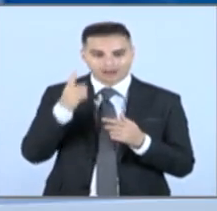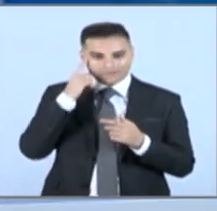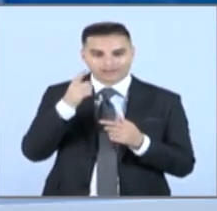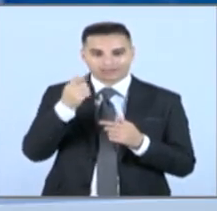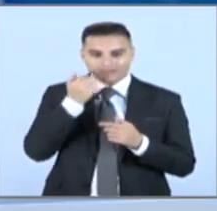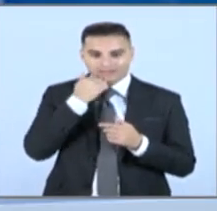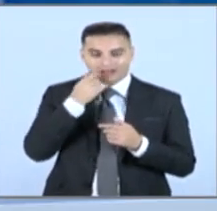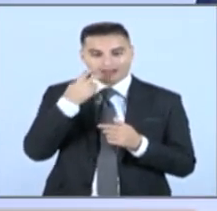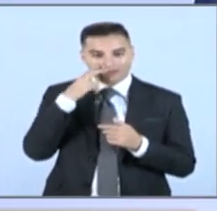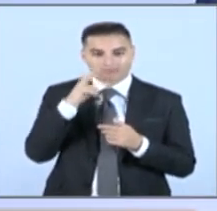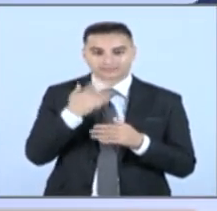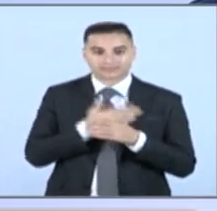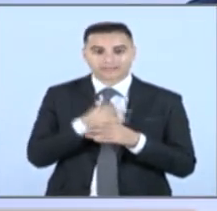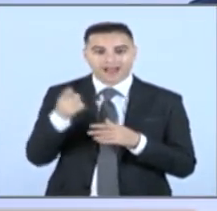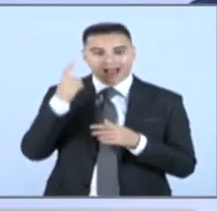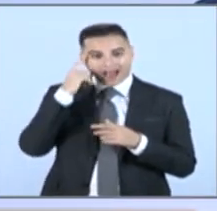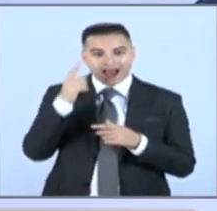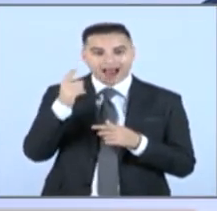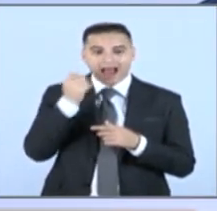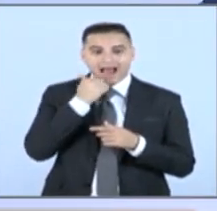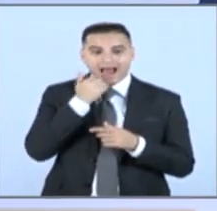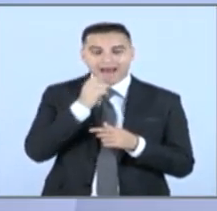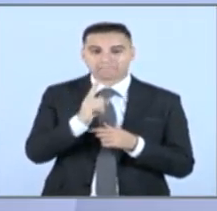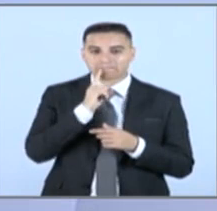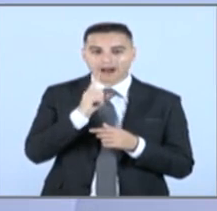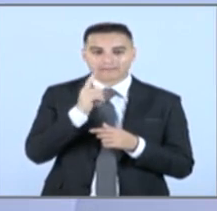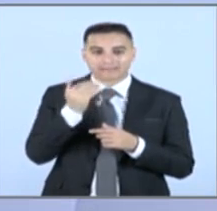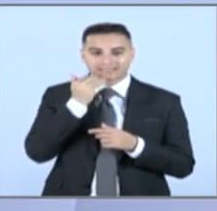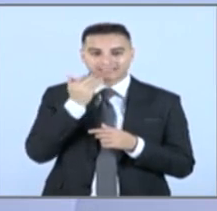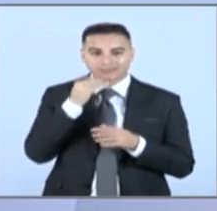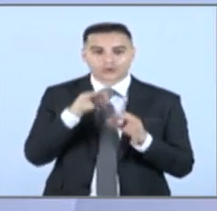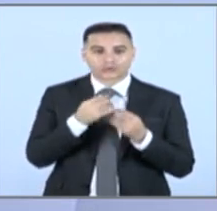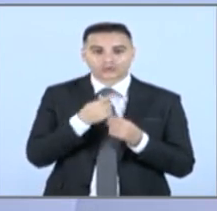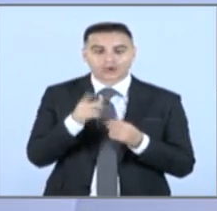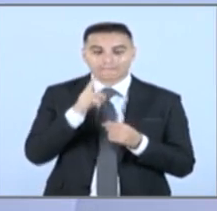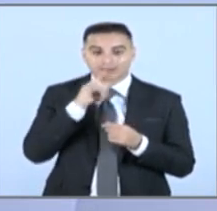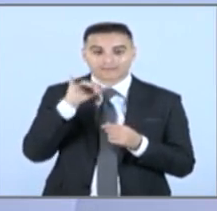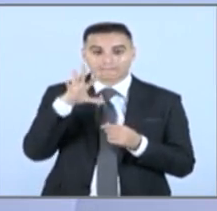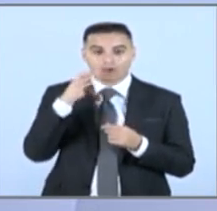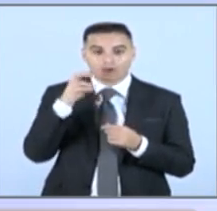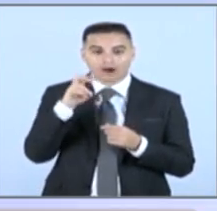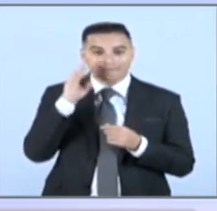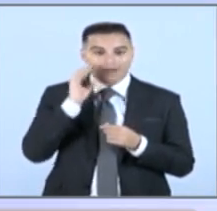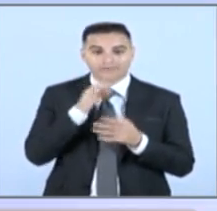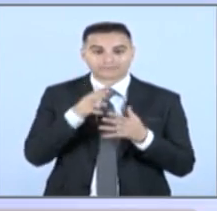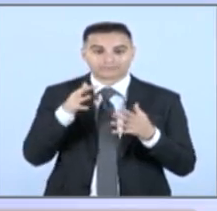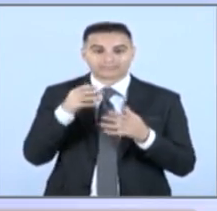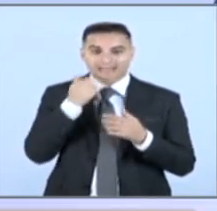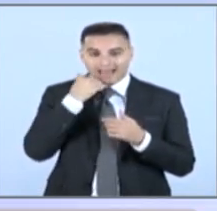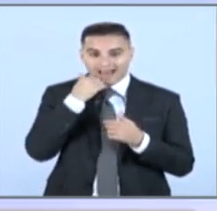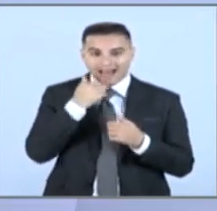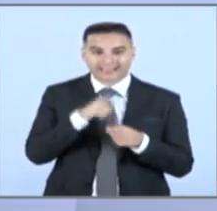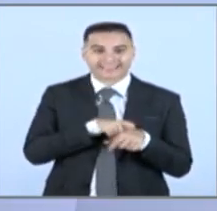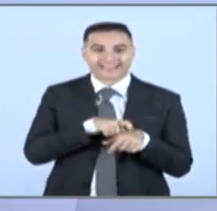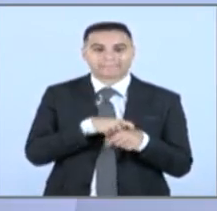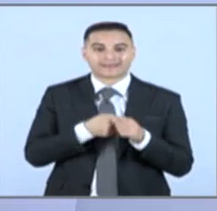اللي غلطان. ليه؟ لأن هي أهلاوية صرف. لا لا كلها. بس موجة بعد الترند ده الأهلي بقى في